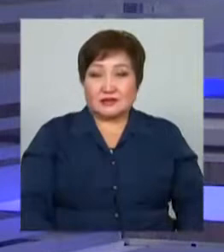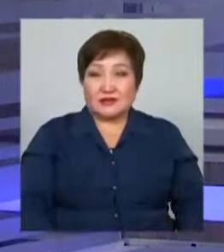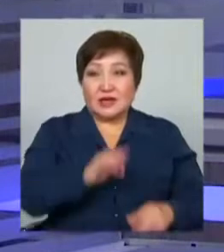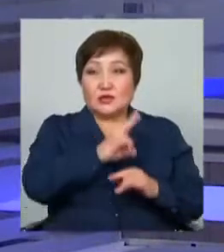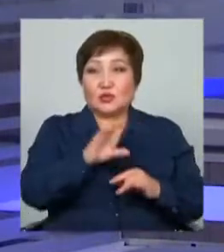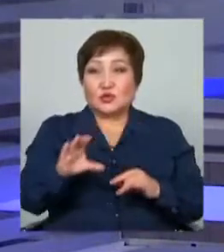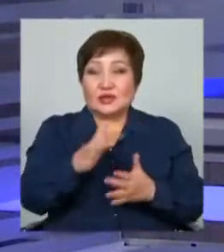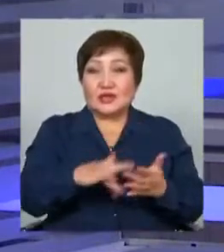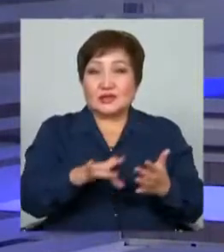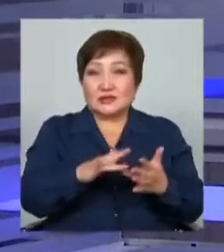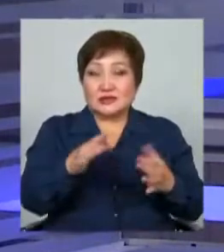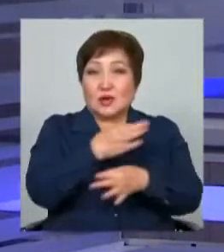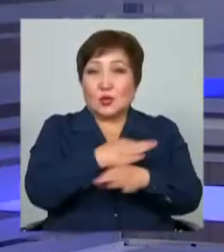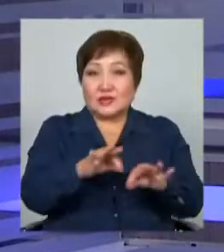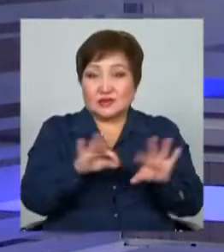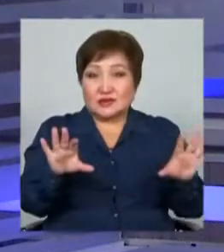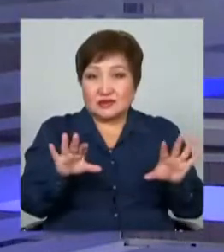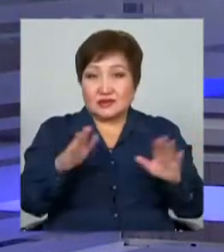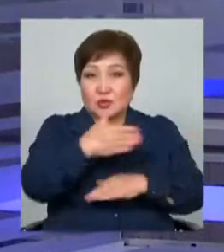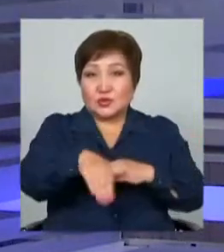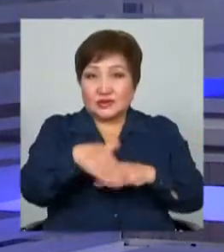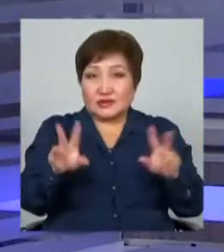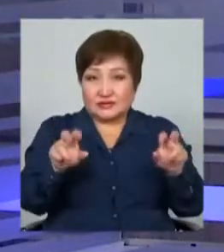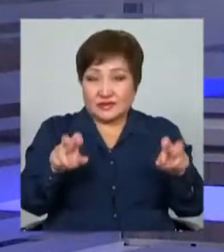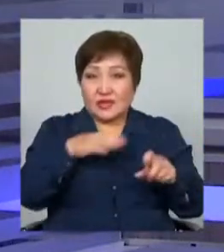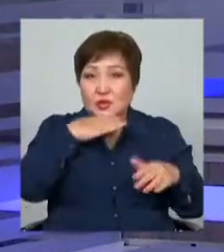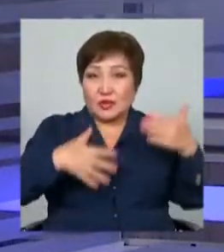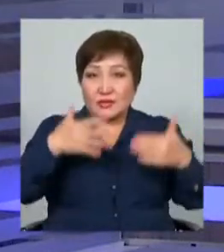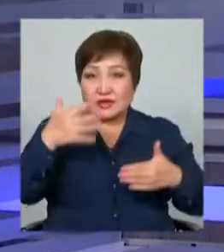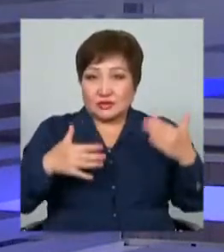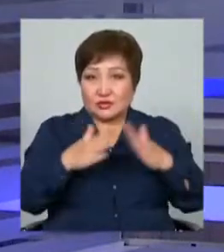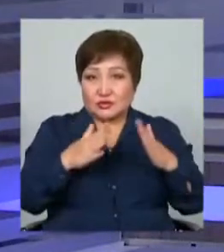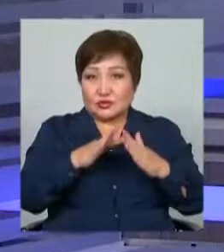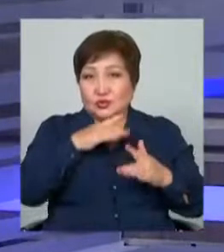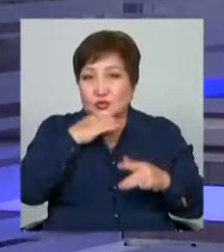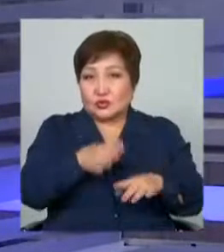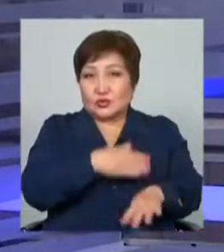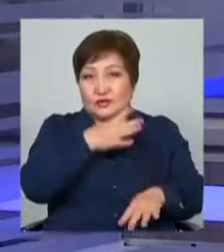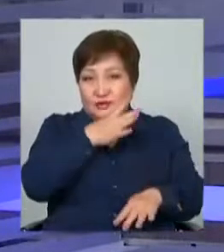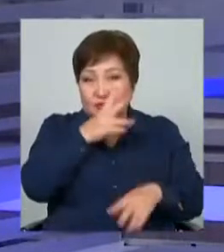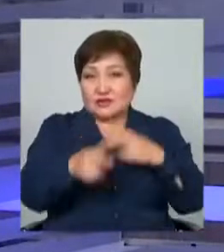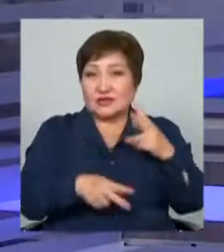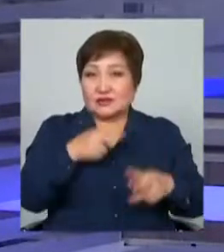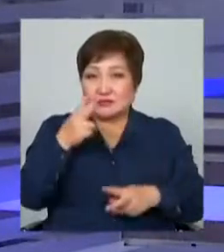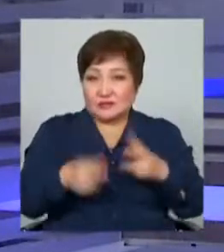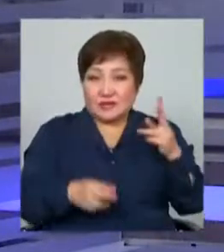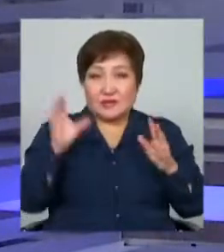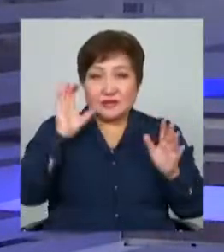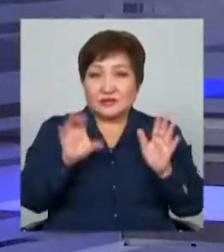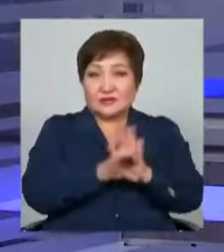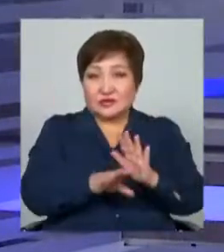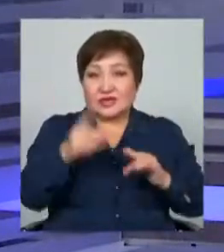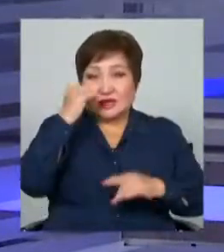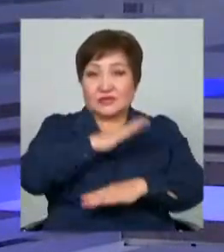Нұр-Султан қаласының тәуелсіздік көшесіндегі көп қабатты үйдің тұрғындары көптен бері шағымдарын елемеген әкімдікке қапалы. Айтуларынша жол